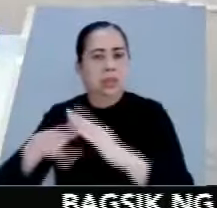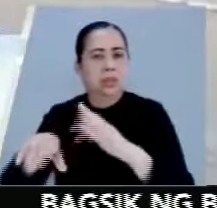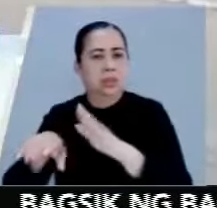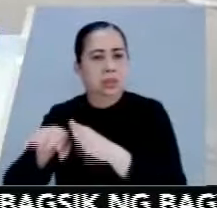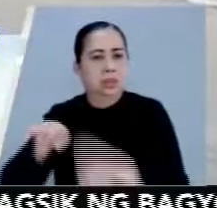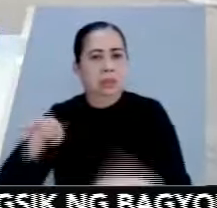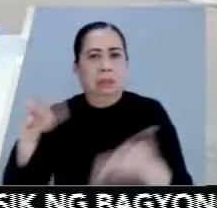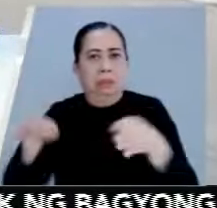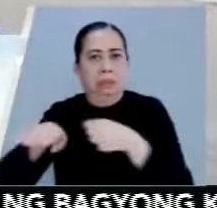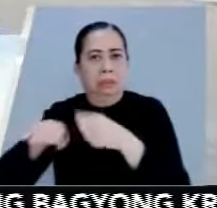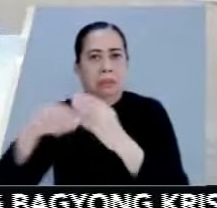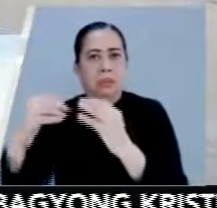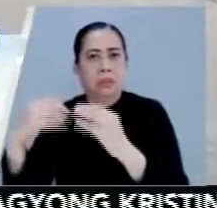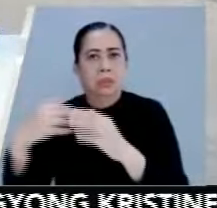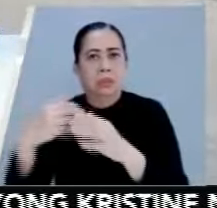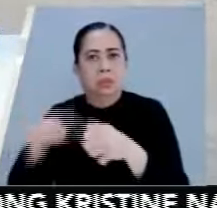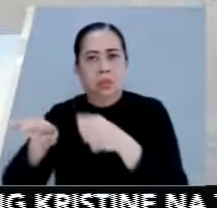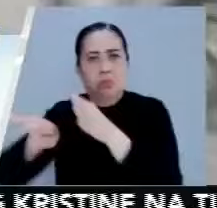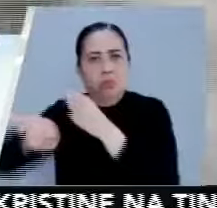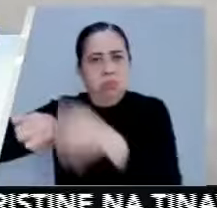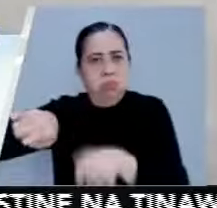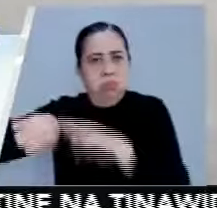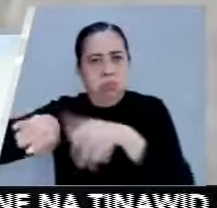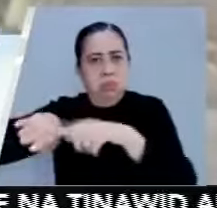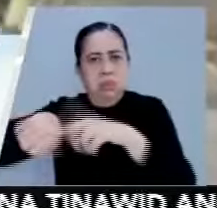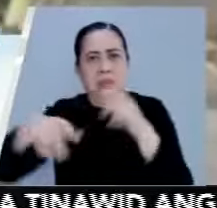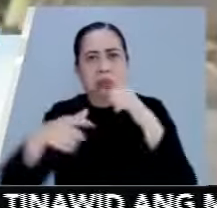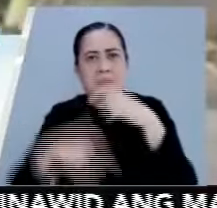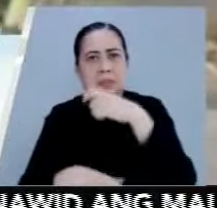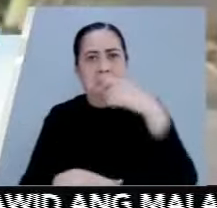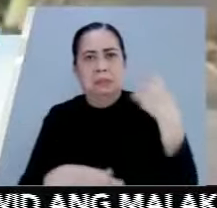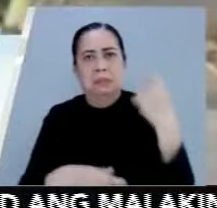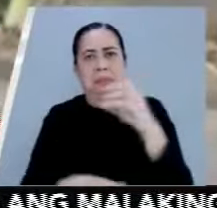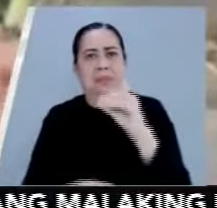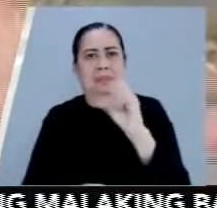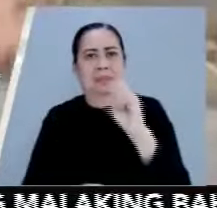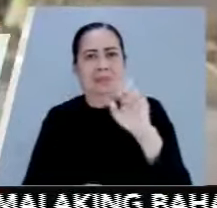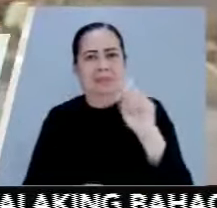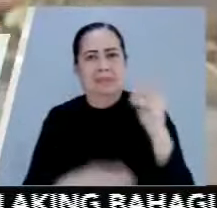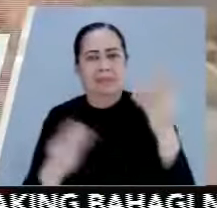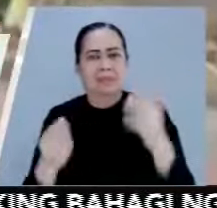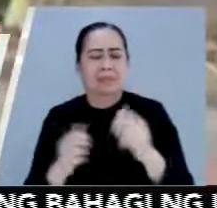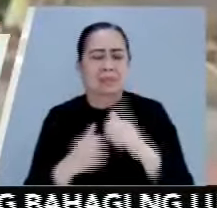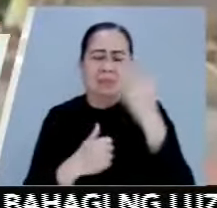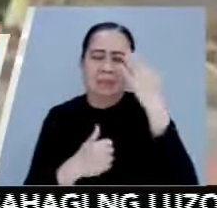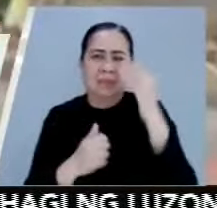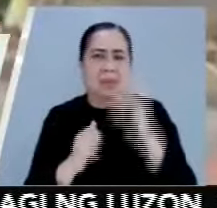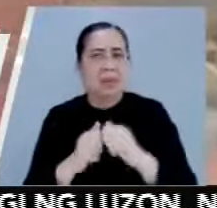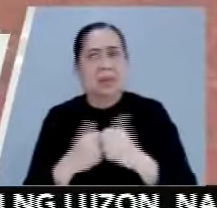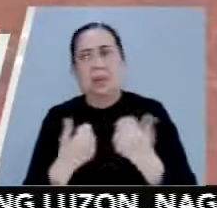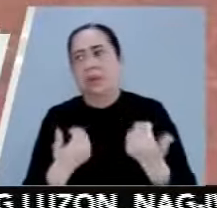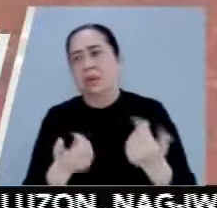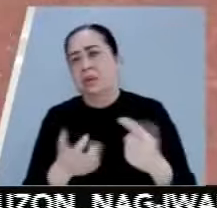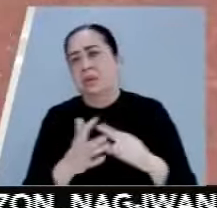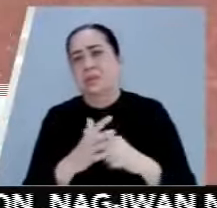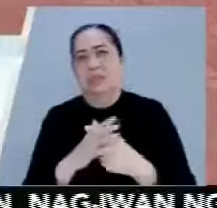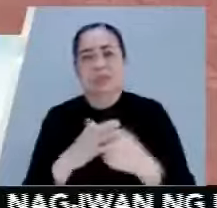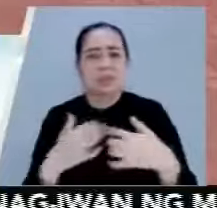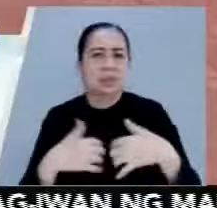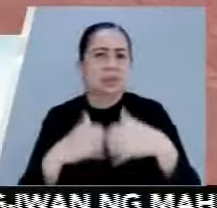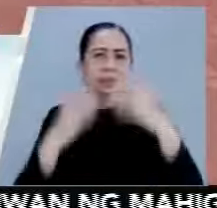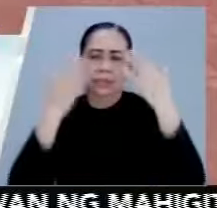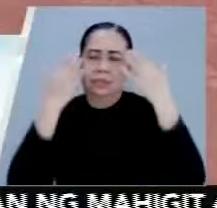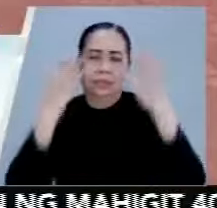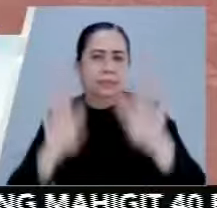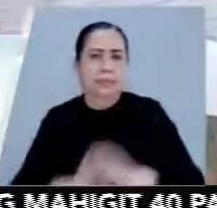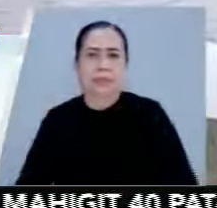yun na lang ang naano parang desyerto na ting nga po namin alin kung paano mag-uumpisa eh